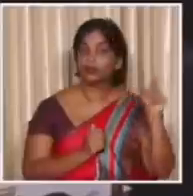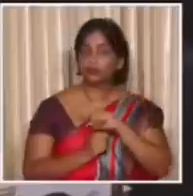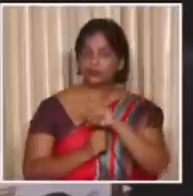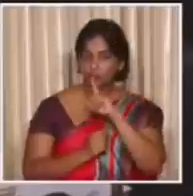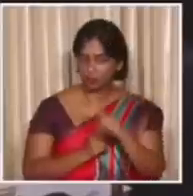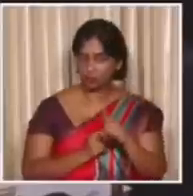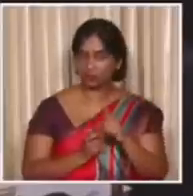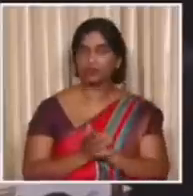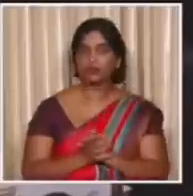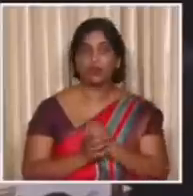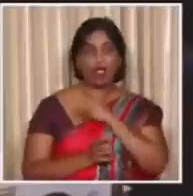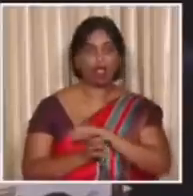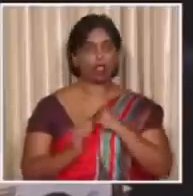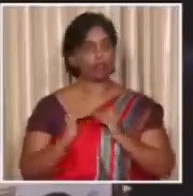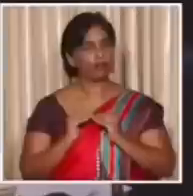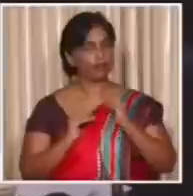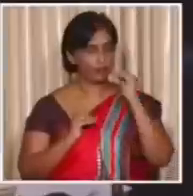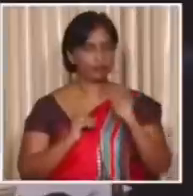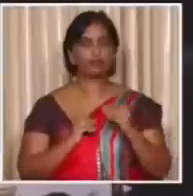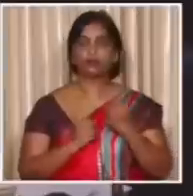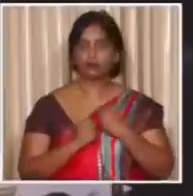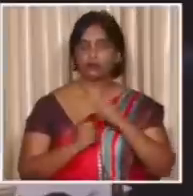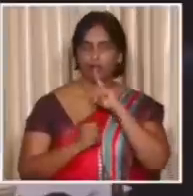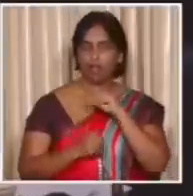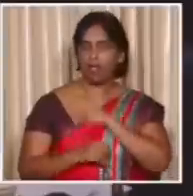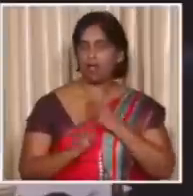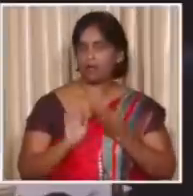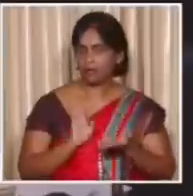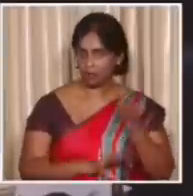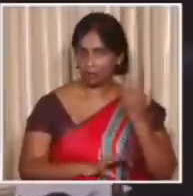කරනවා ආදායම වැඩි කරගන්න මම අහනවා ආදායම වැඩි කරගන්න